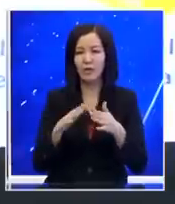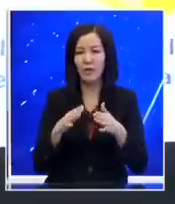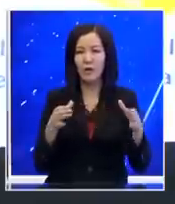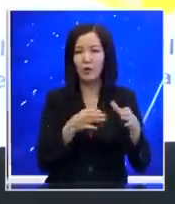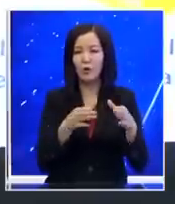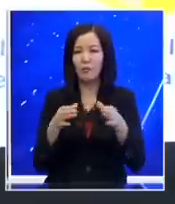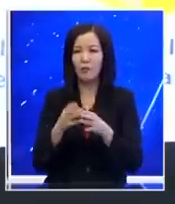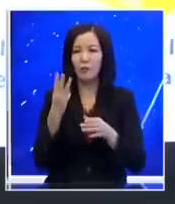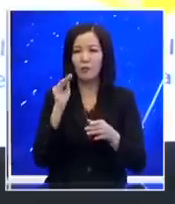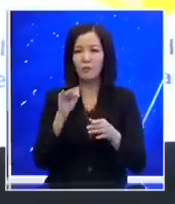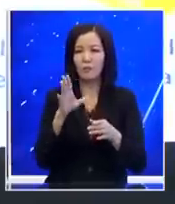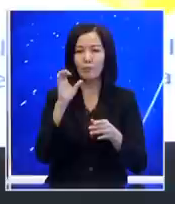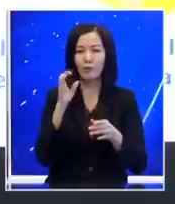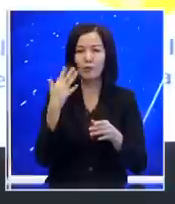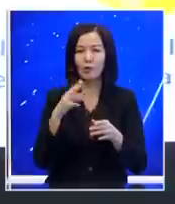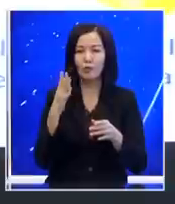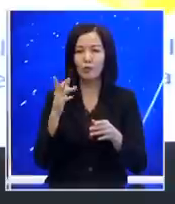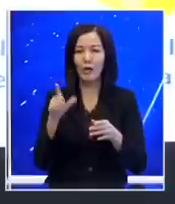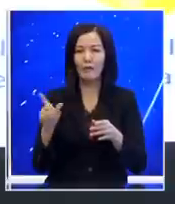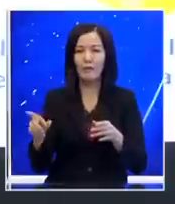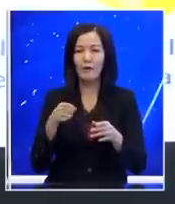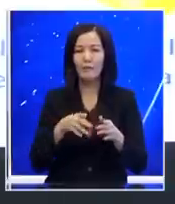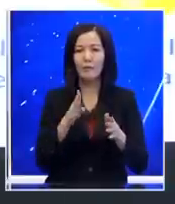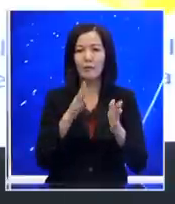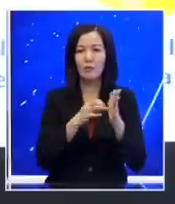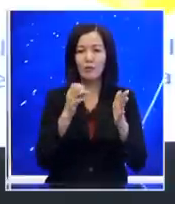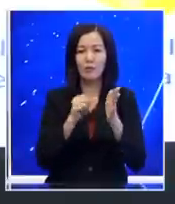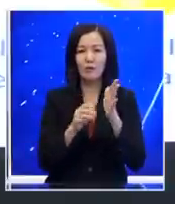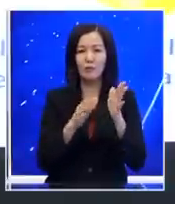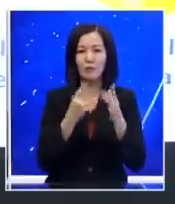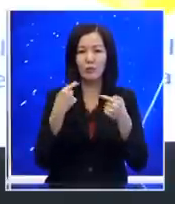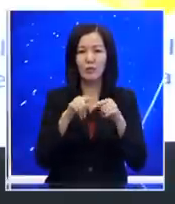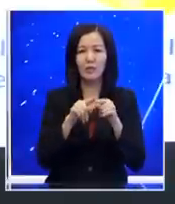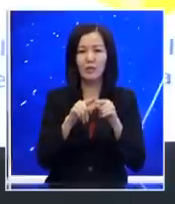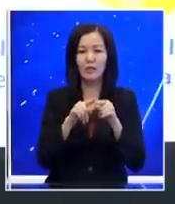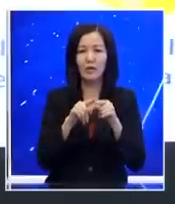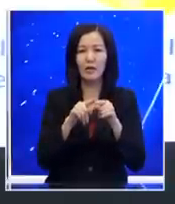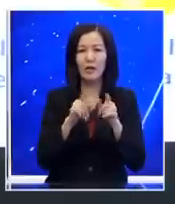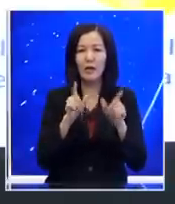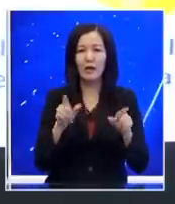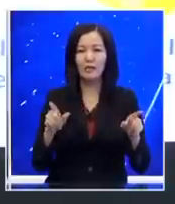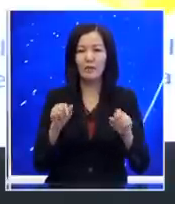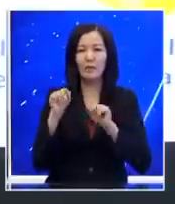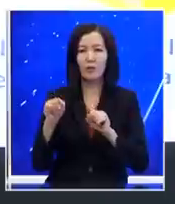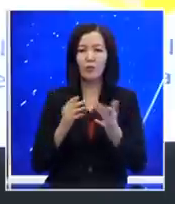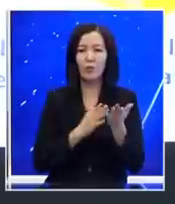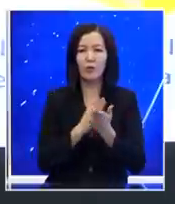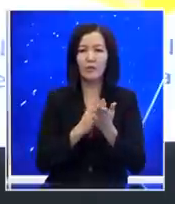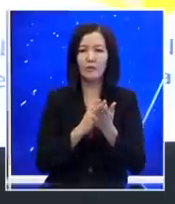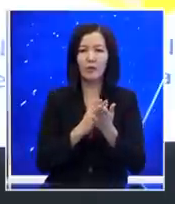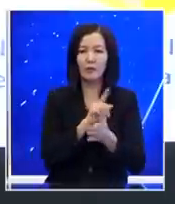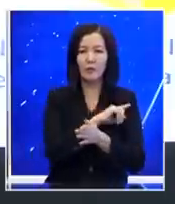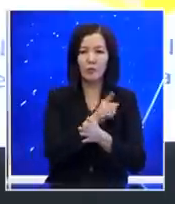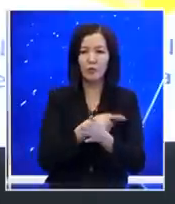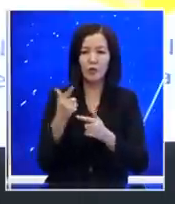құрамнан 3553 адам және 1969 техника бірлігі бар азаматтық қорғау қызметкерінің күштері